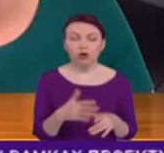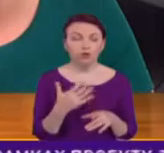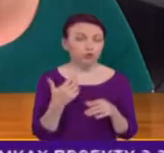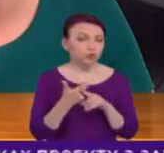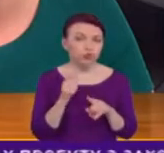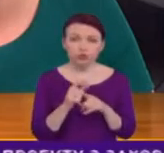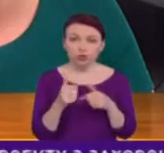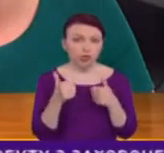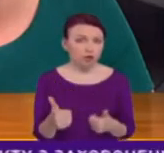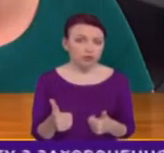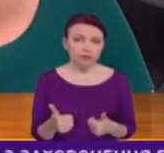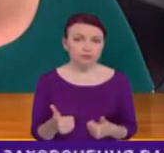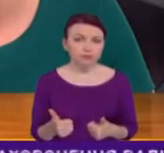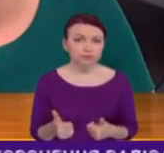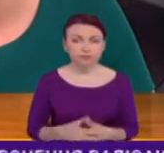І